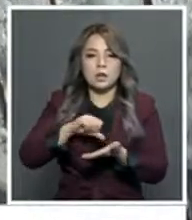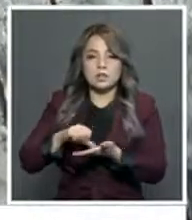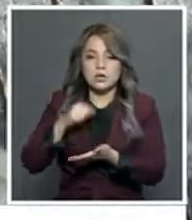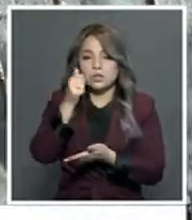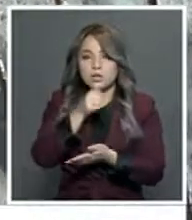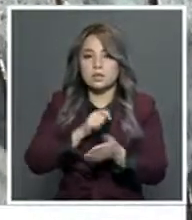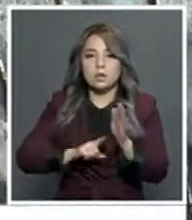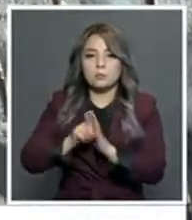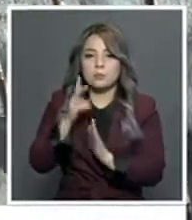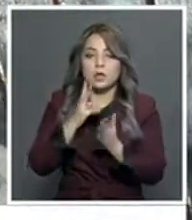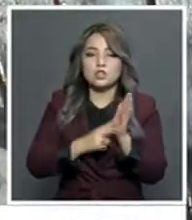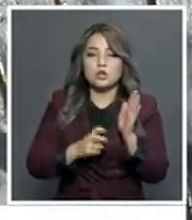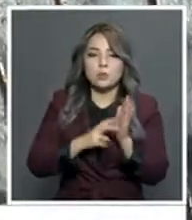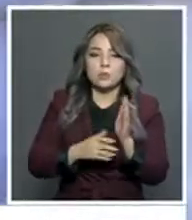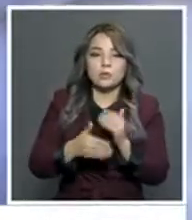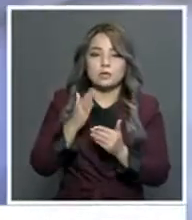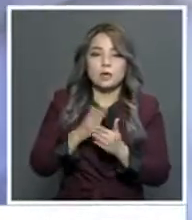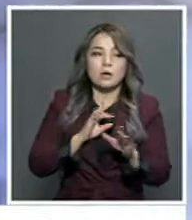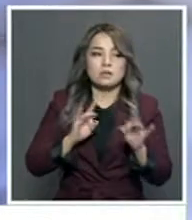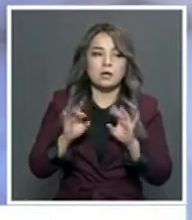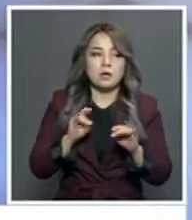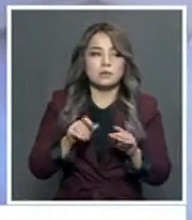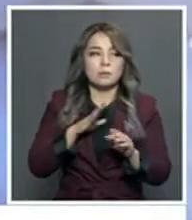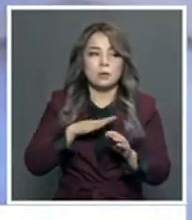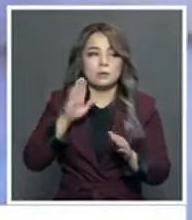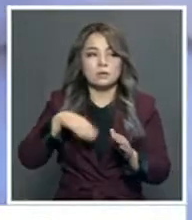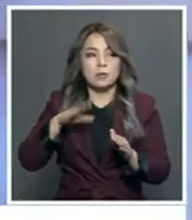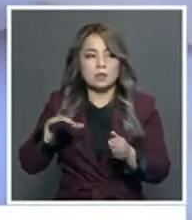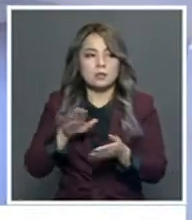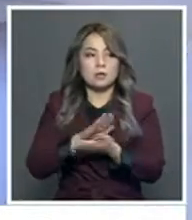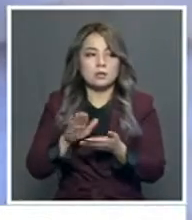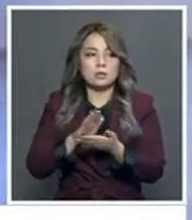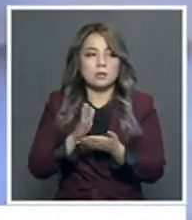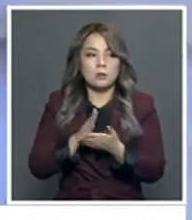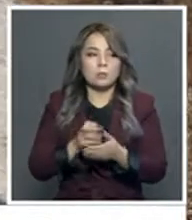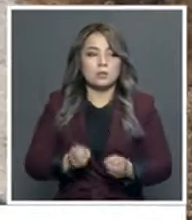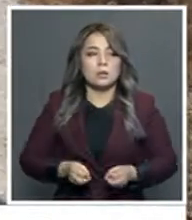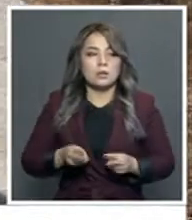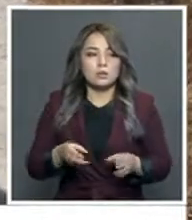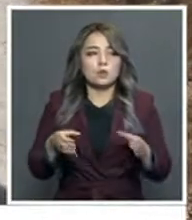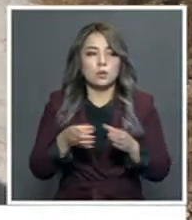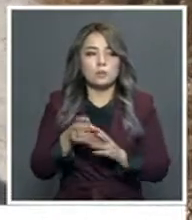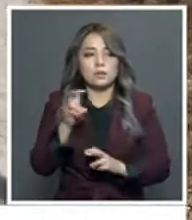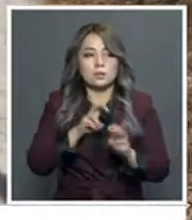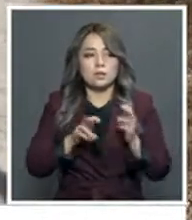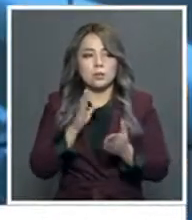бері 700-дей жарнаманы өшірген. Ал қылмыстық топ іздестіріліп жатыр.